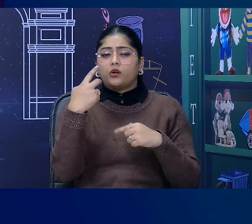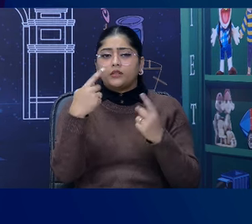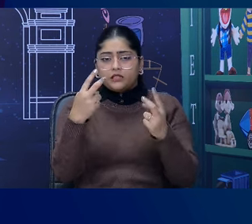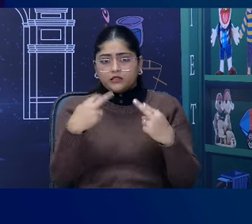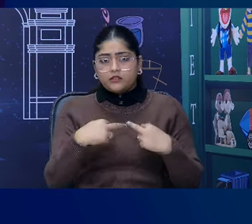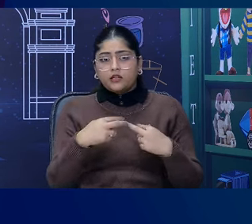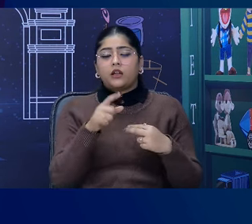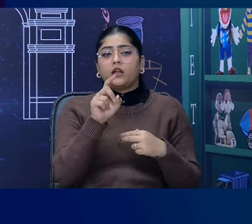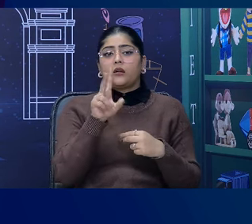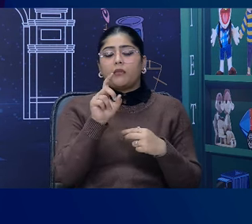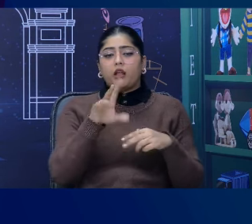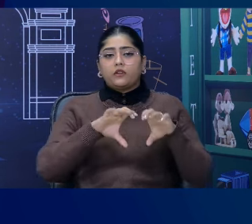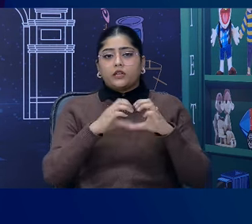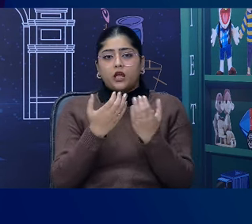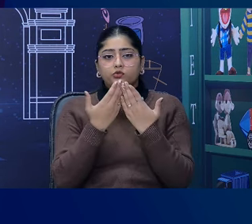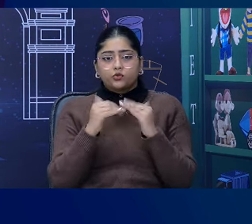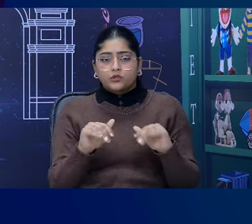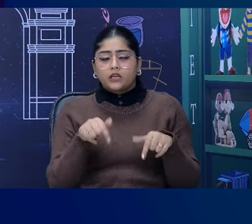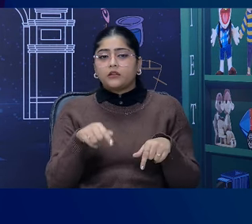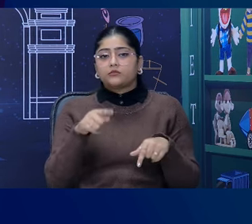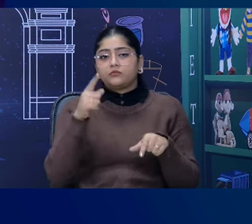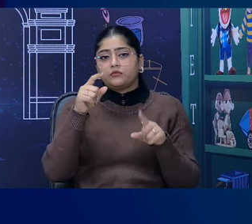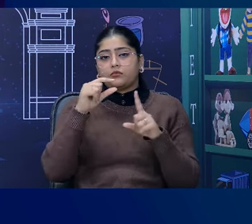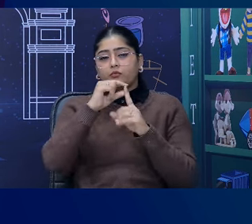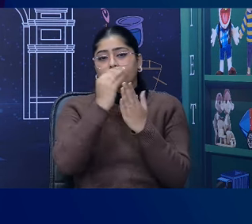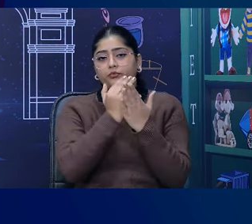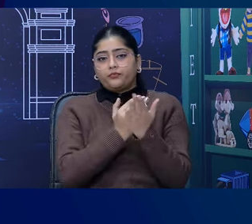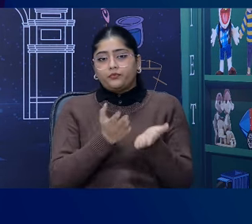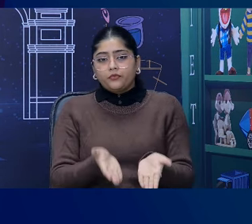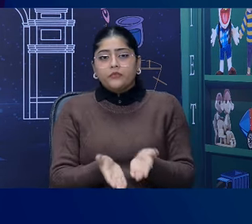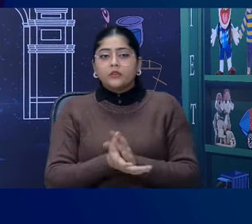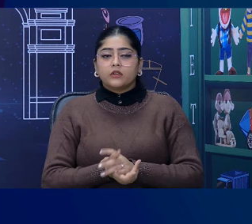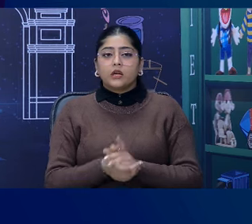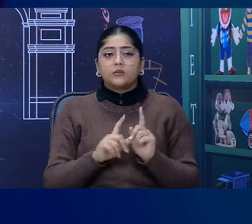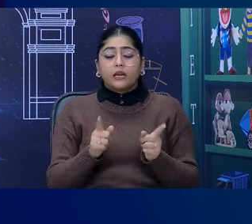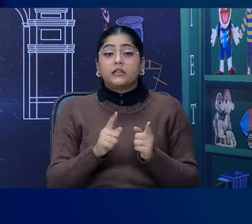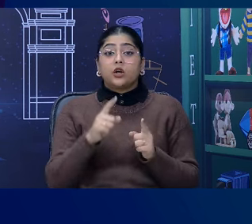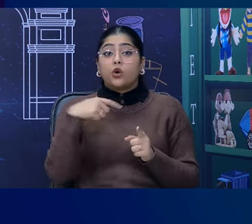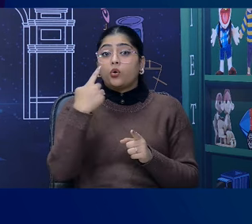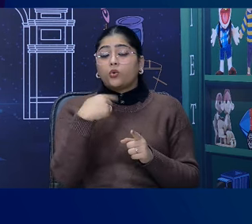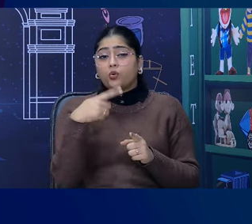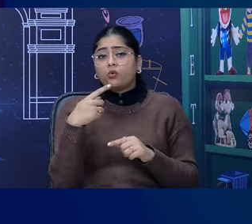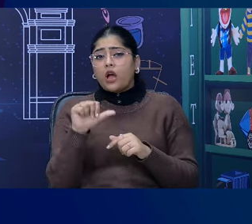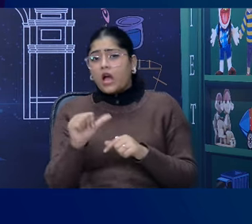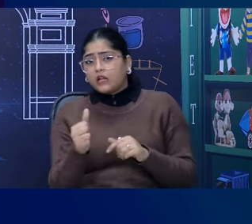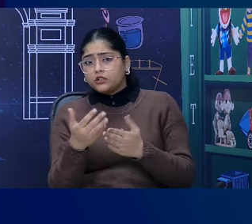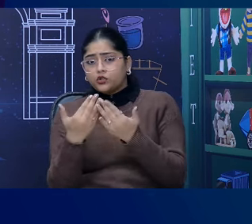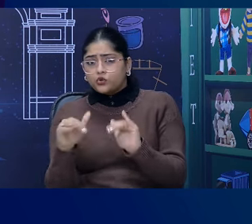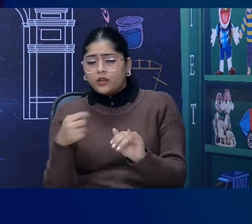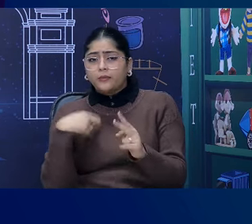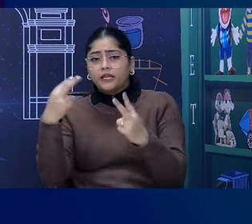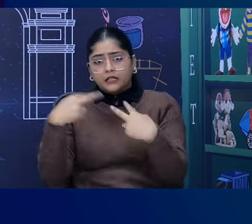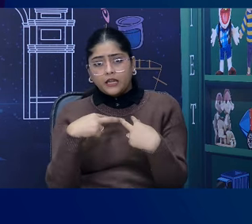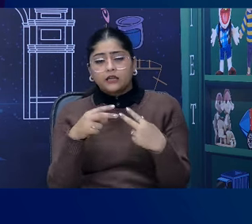12थ स्टैंडर्ड के स्टूडेंट्स के लिए हम ये सेशन लेकर आए हैं लेकिन बिसा इड्स 12थ स्टैंडर्ड स्टूडेंट्स जितने भी स्टूडेंट्स हैं व्यूवर्स हैं उन